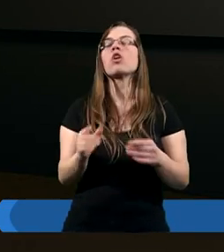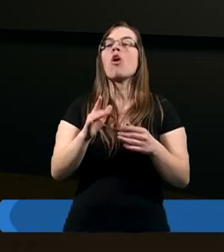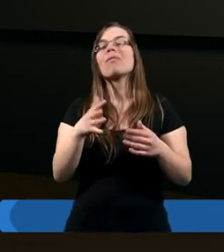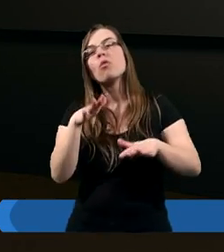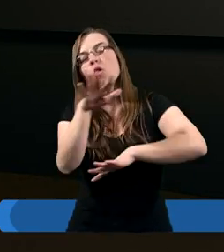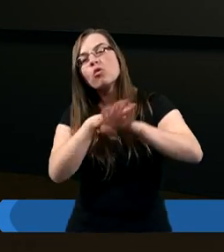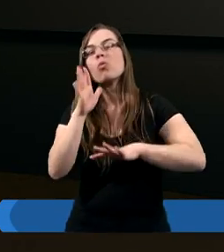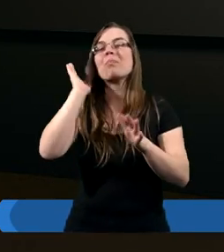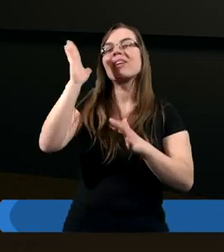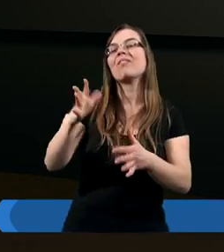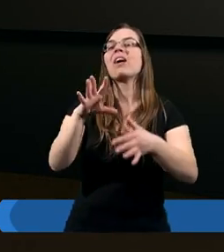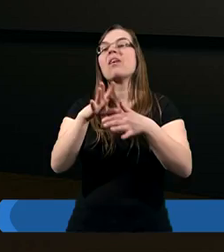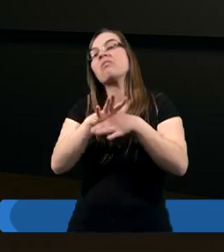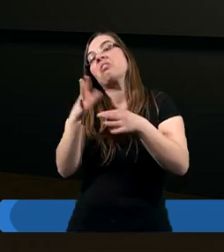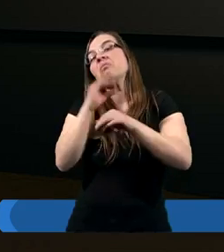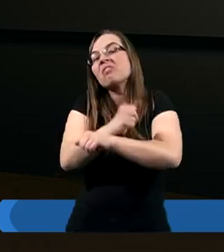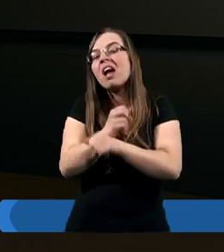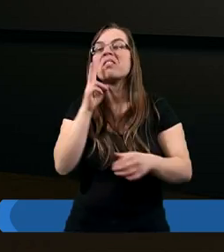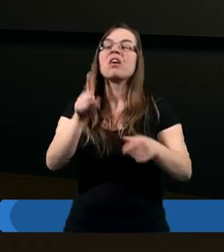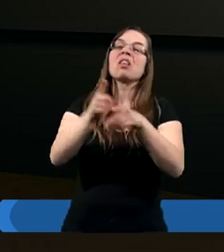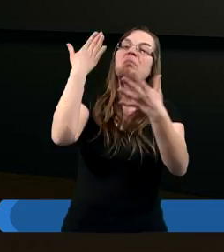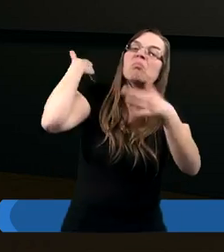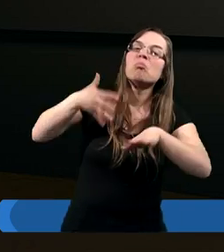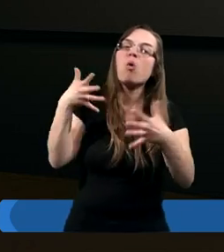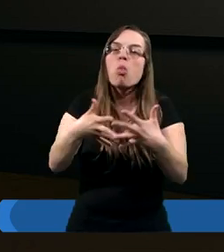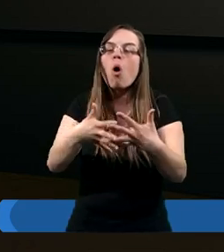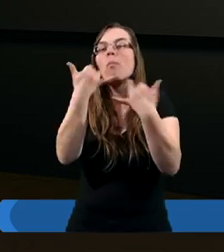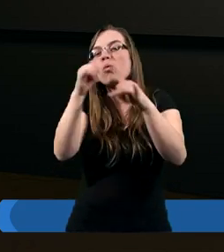duchom będącym w więzieniu, nawiązuje do czasów potopu również.